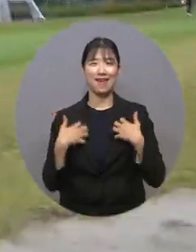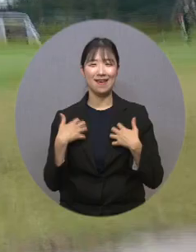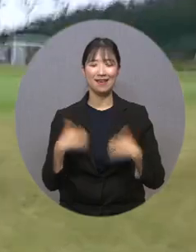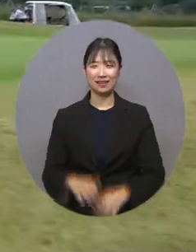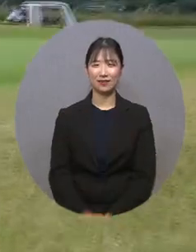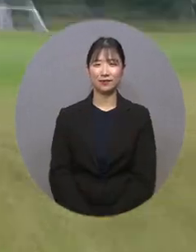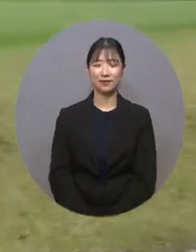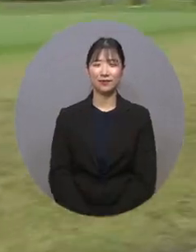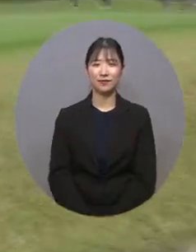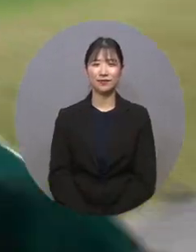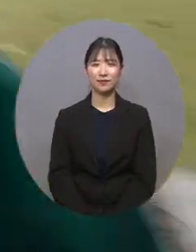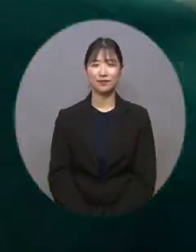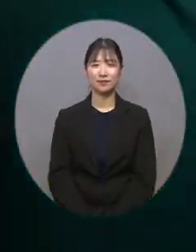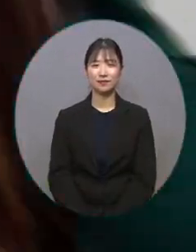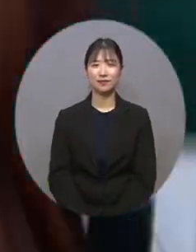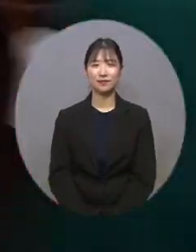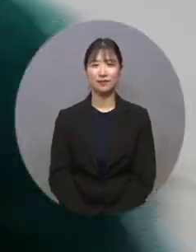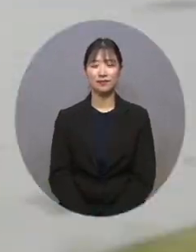와,